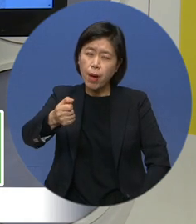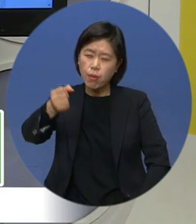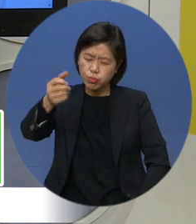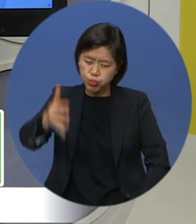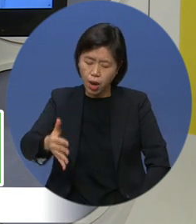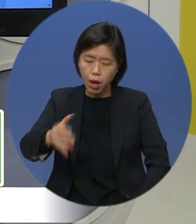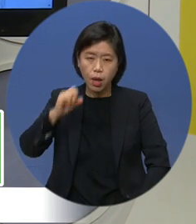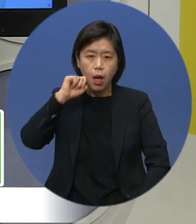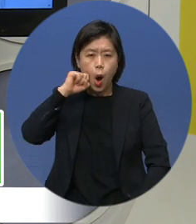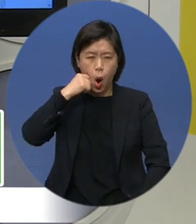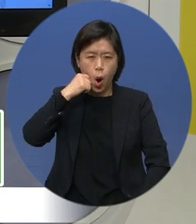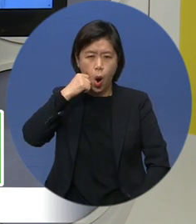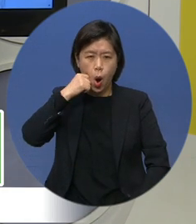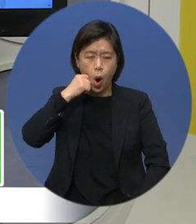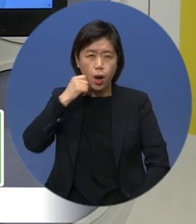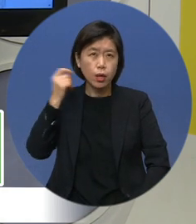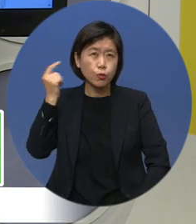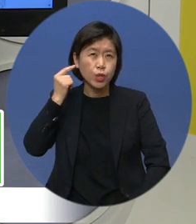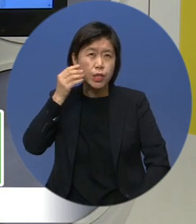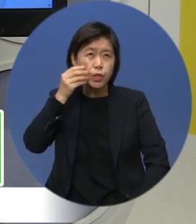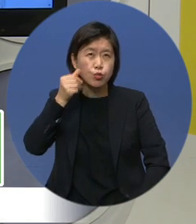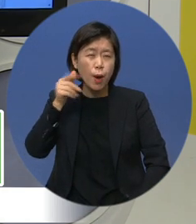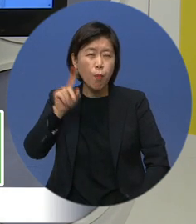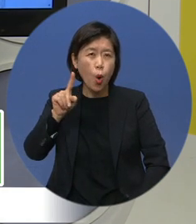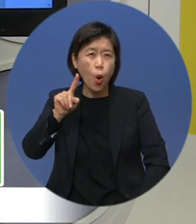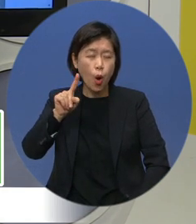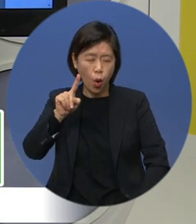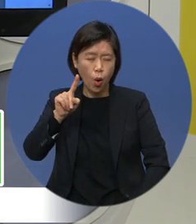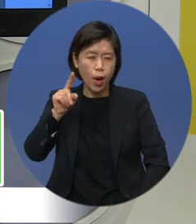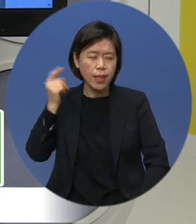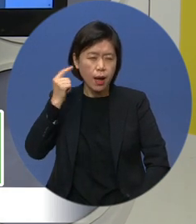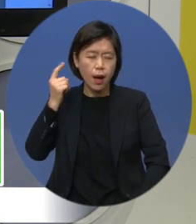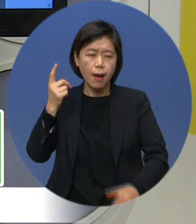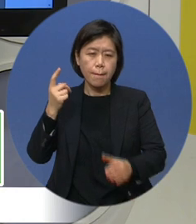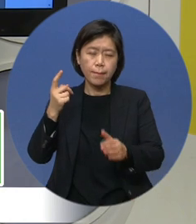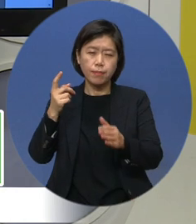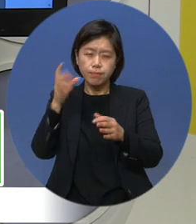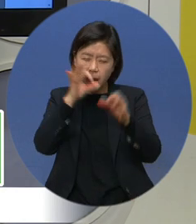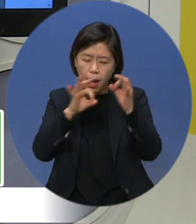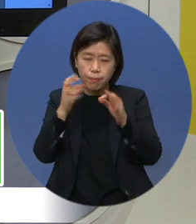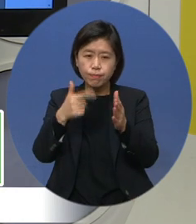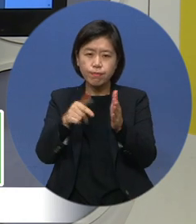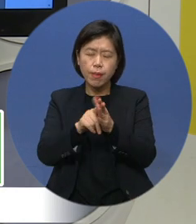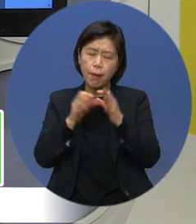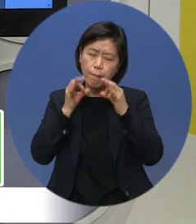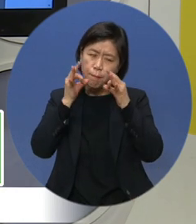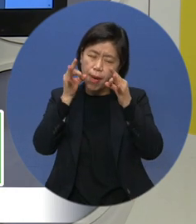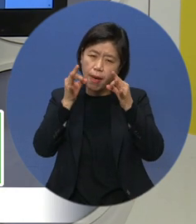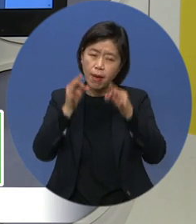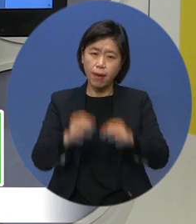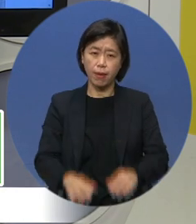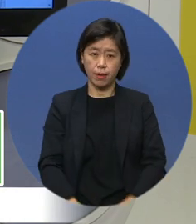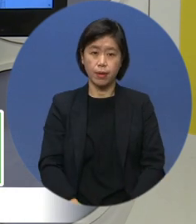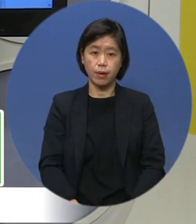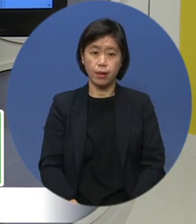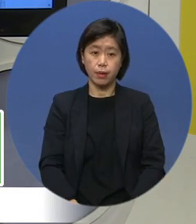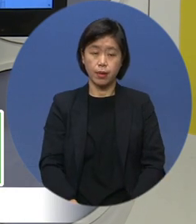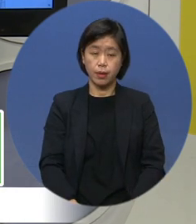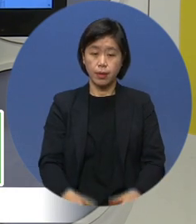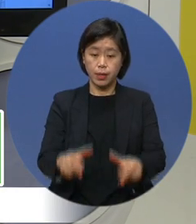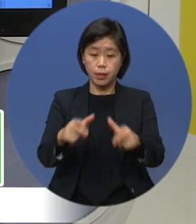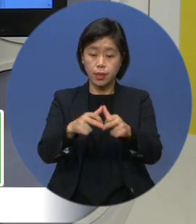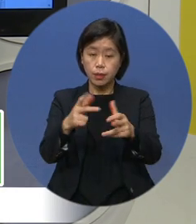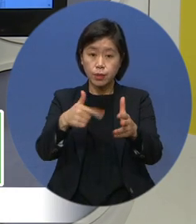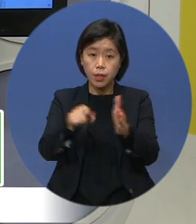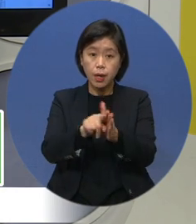어렵게 귀에 익은 채널을 찾아야 된다는 것인데요 장애인을 위한 방송을 정작 장애인 당사자들은